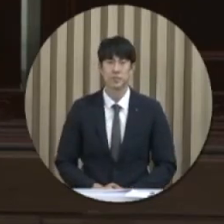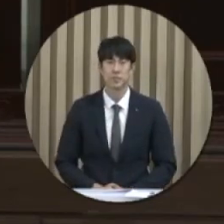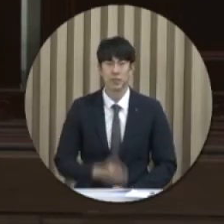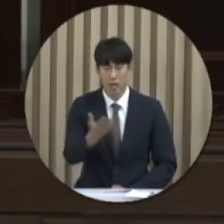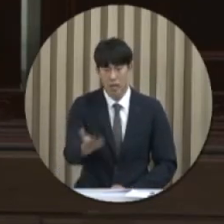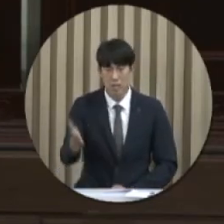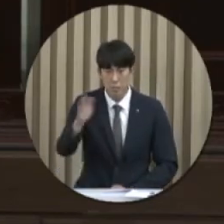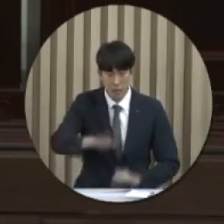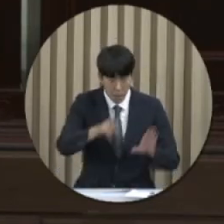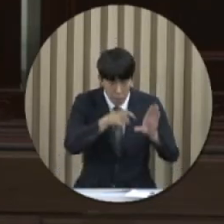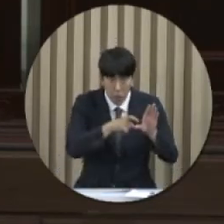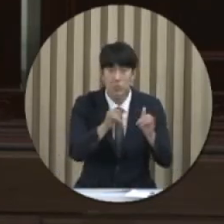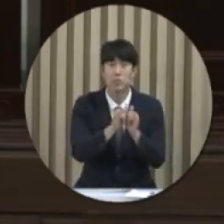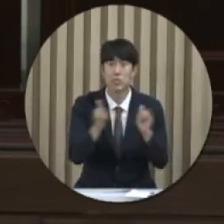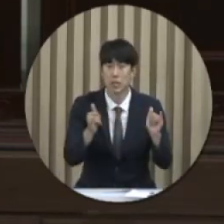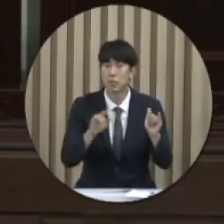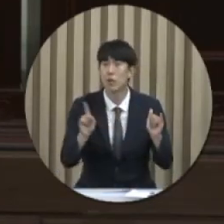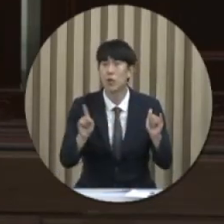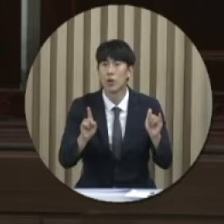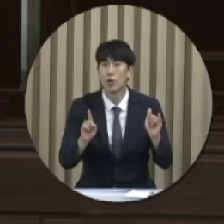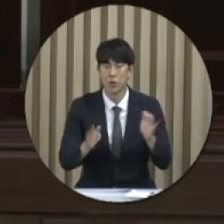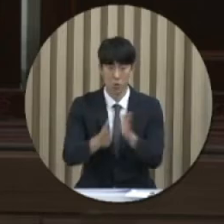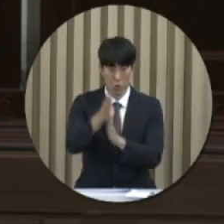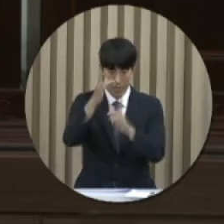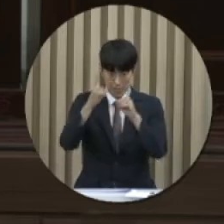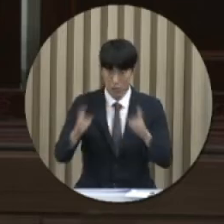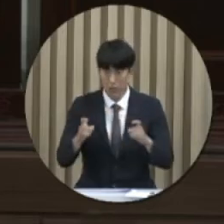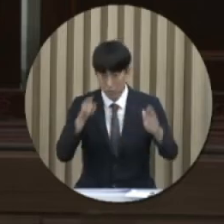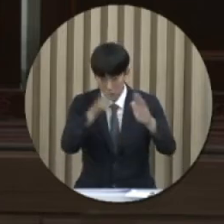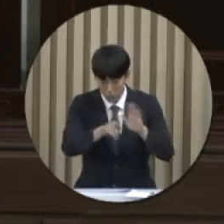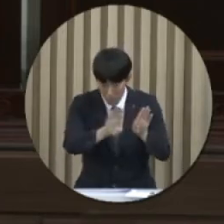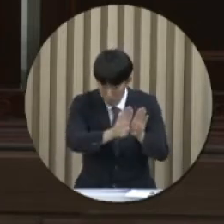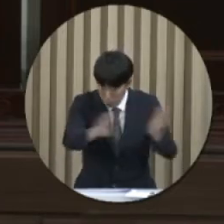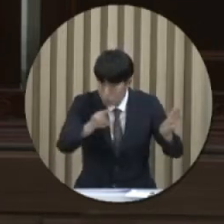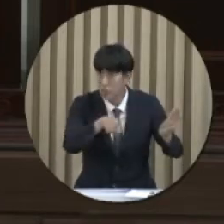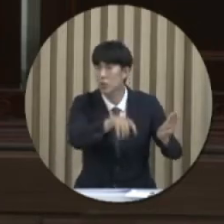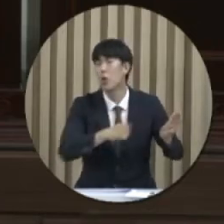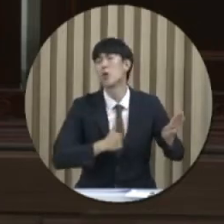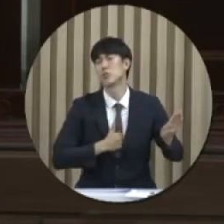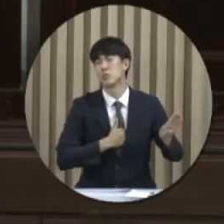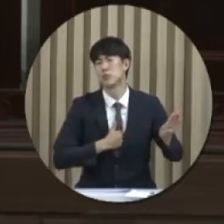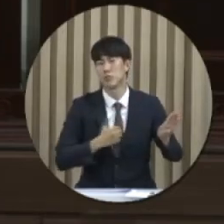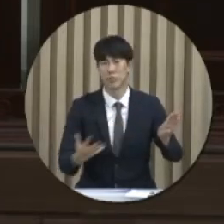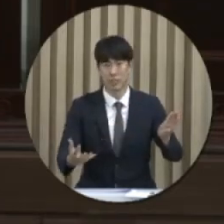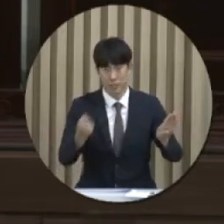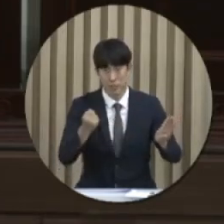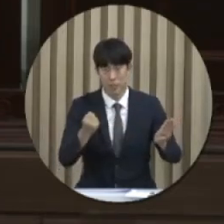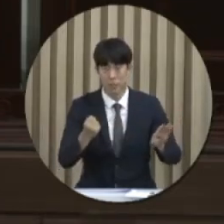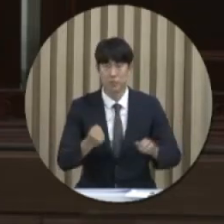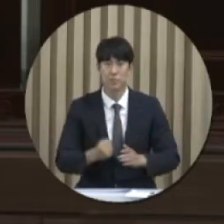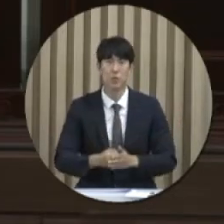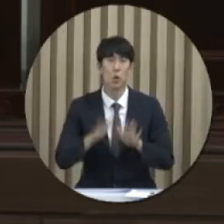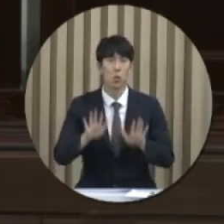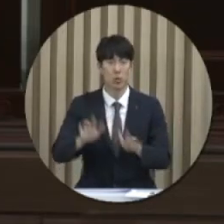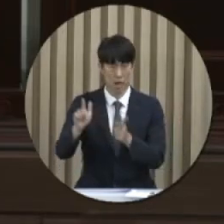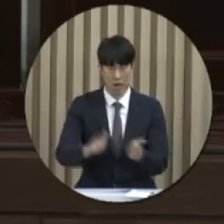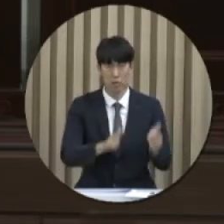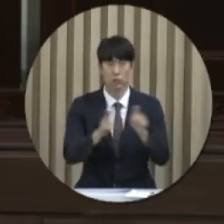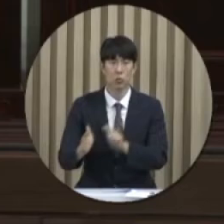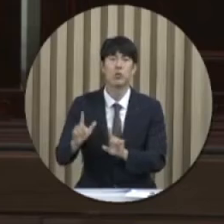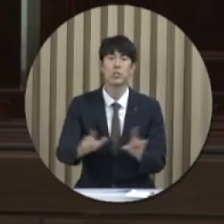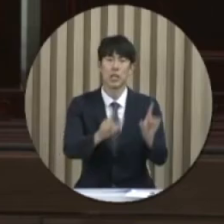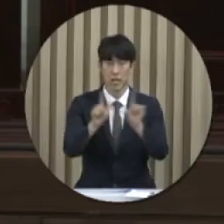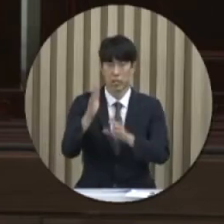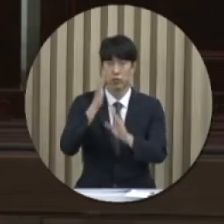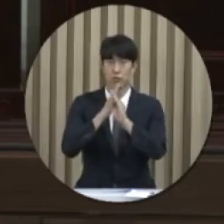그래도 병점 사람들은 화성의 관문이라 생각하며 긍지와 자부심으로 오늘 하루도